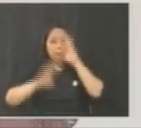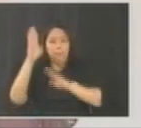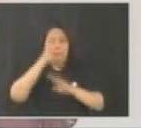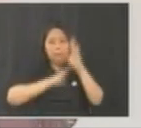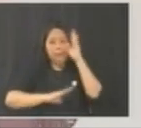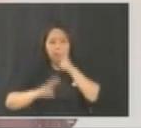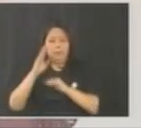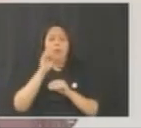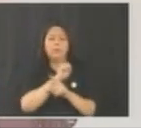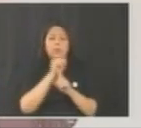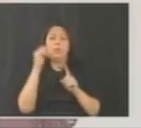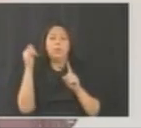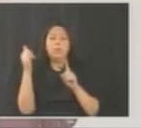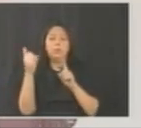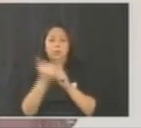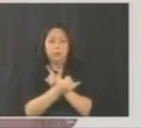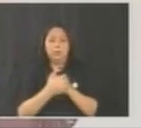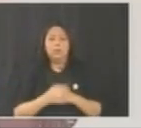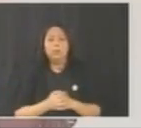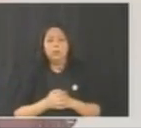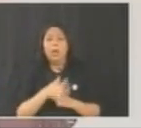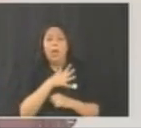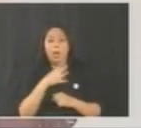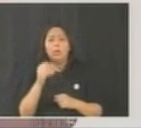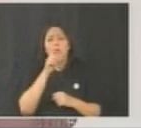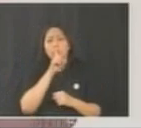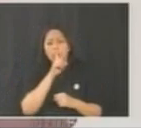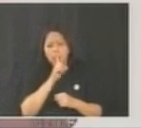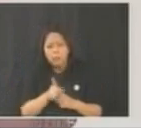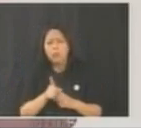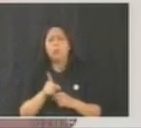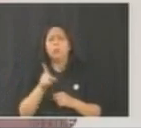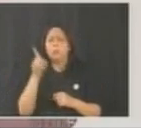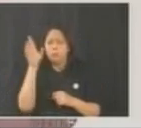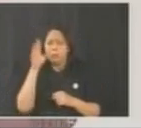tsinelas sa paghahanap ng mga mabisang